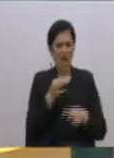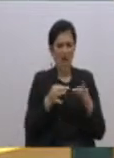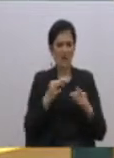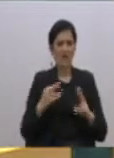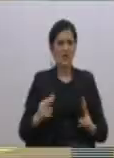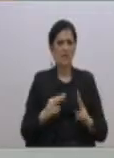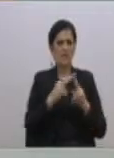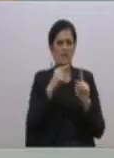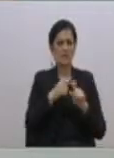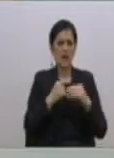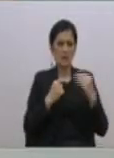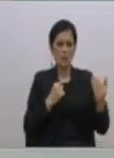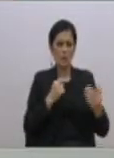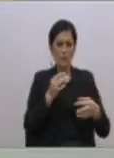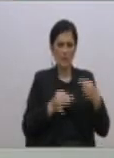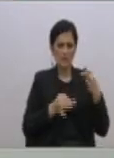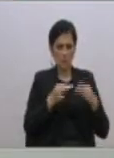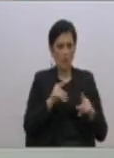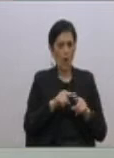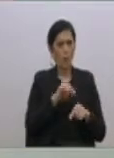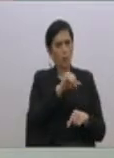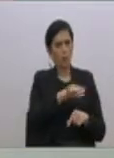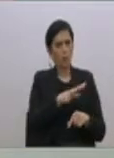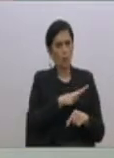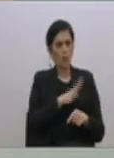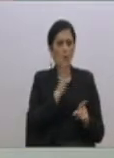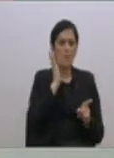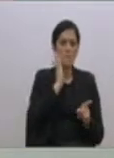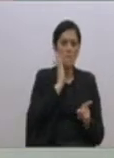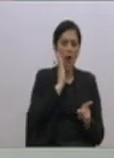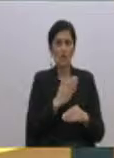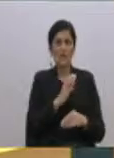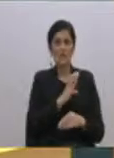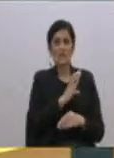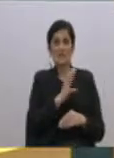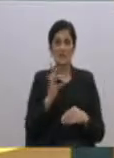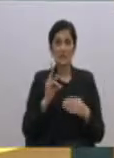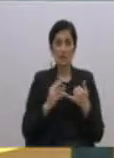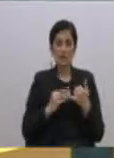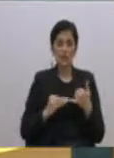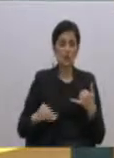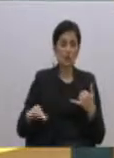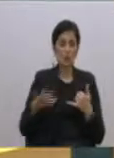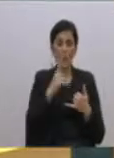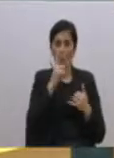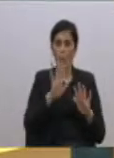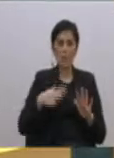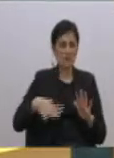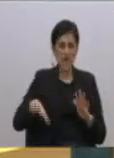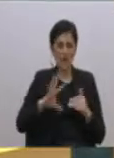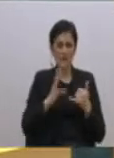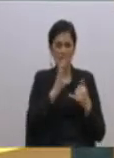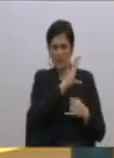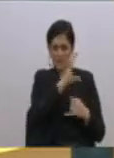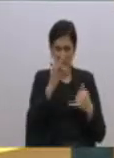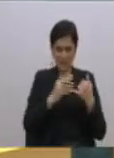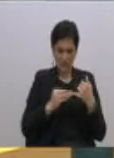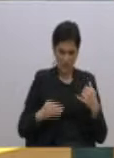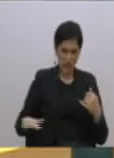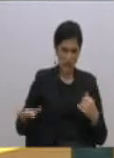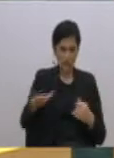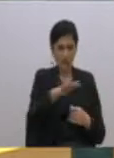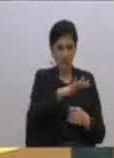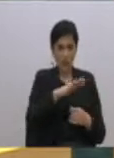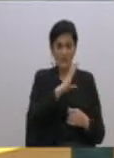საეკლესიო სასამართლოებს, რომელსაც ასევე ჰქონდათ ყვან მართლის გარჩევის ინსტიტუტები, არა მხოლოდ საქართველოს ტერიტორიაზე. საბჭოთა